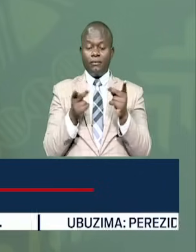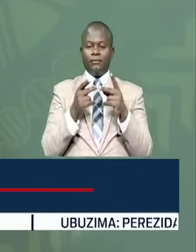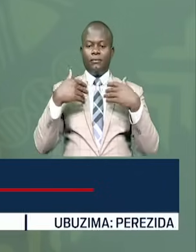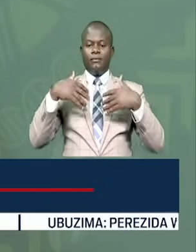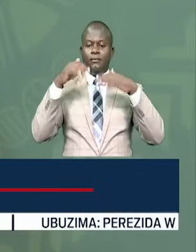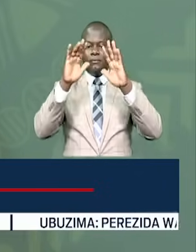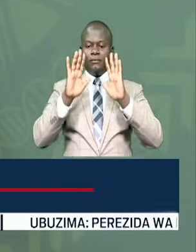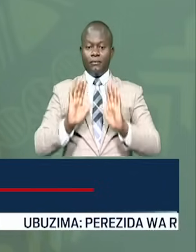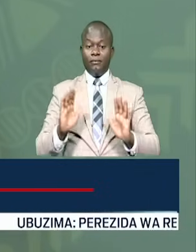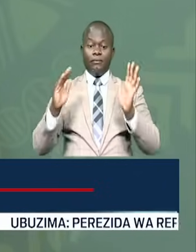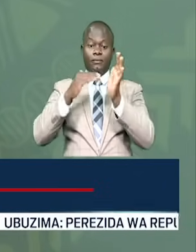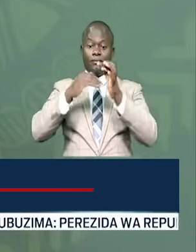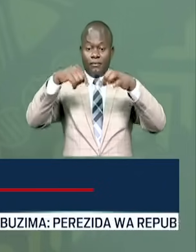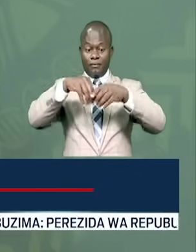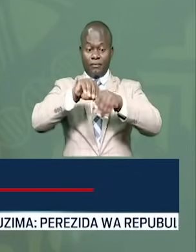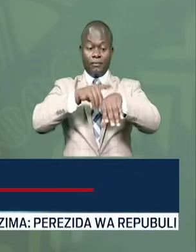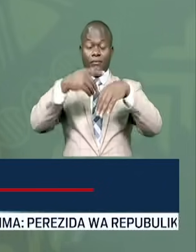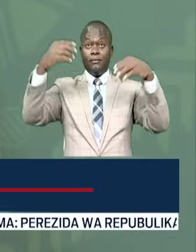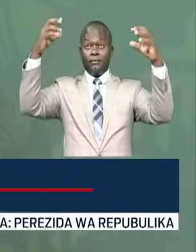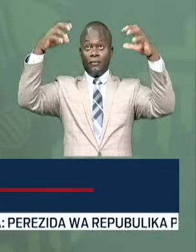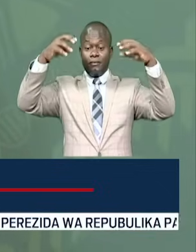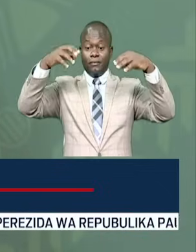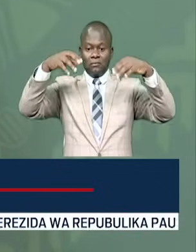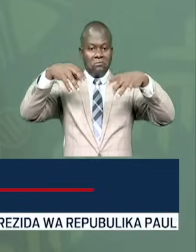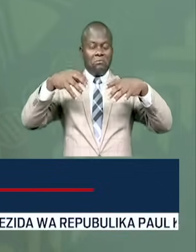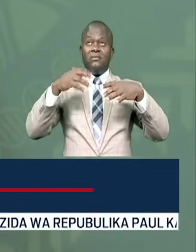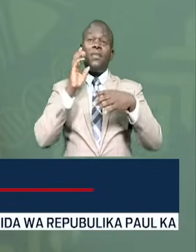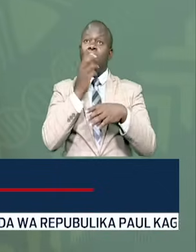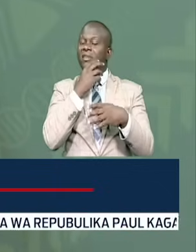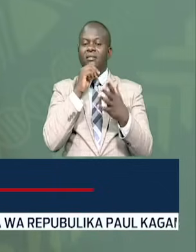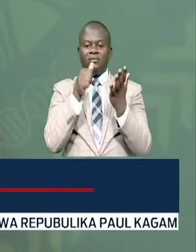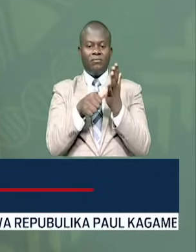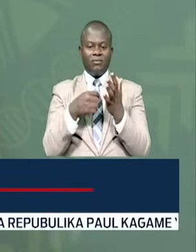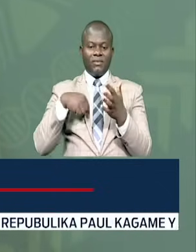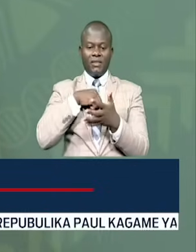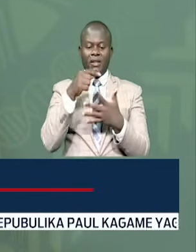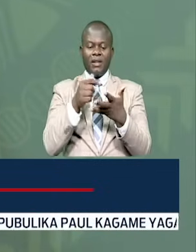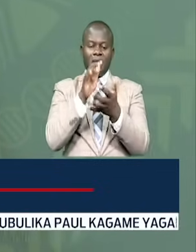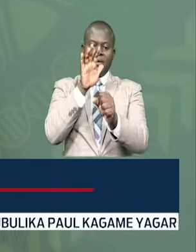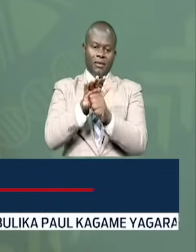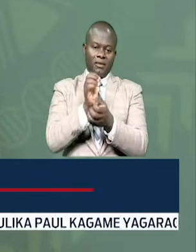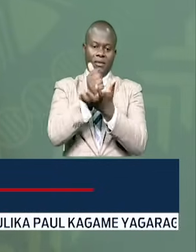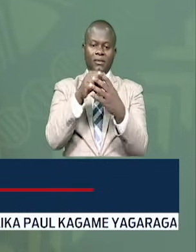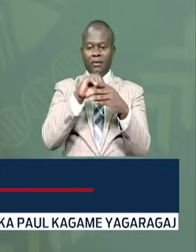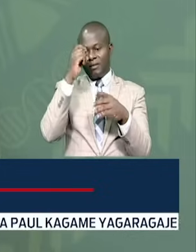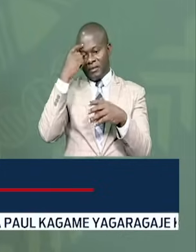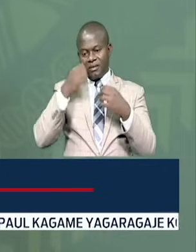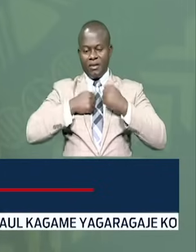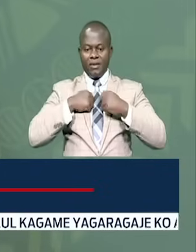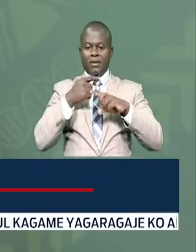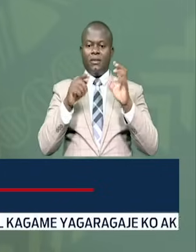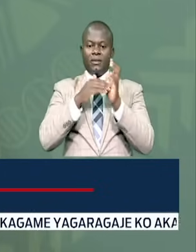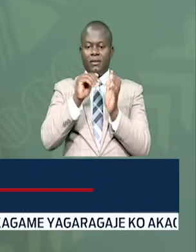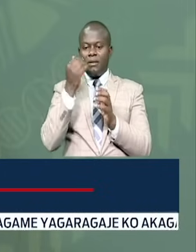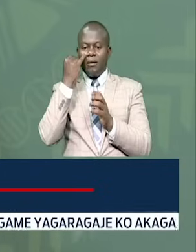hatunganyije. Yewe n'ubu turi mu bihe by'imvura, amazi ntacyo yangiza. Hari byinshi twafashijwemo na Leta y'u Rwanda, ariko n'ikindi gikomeye